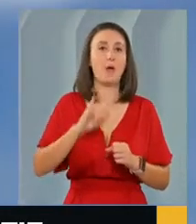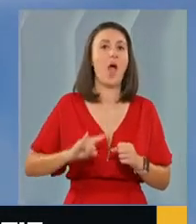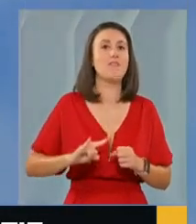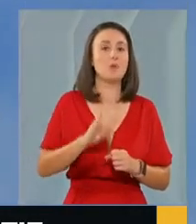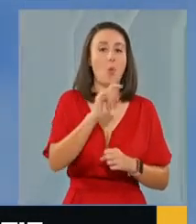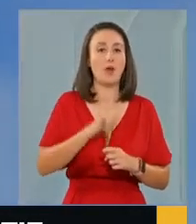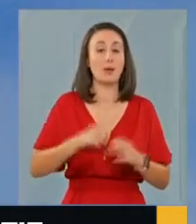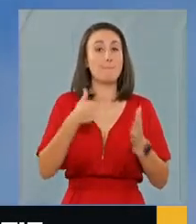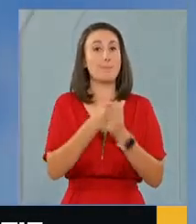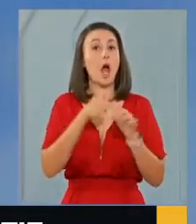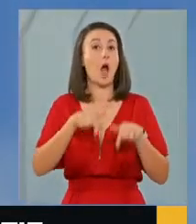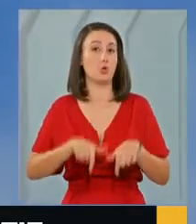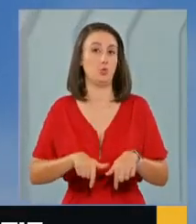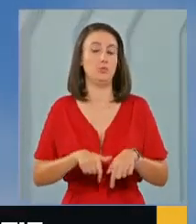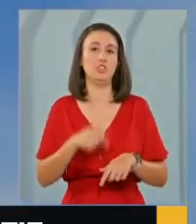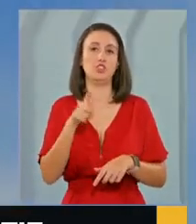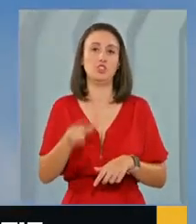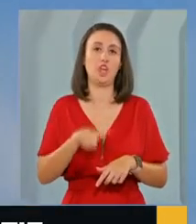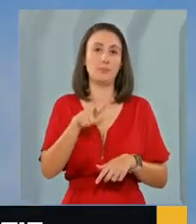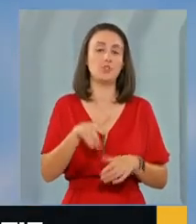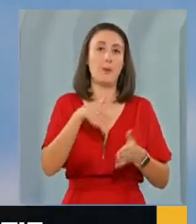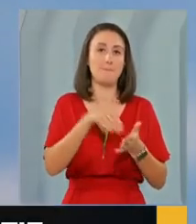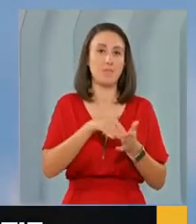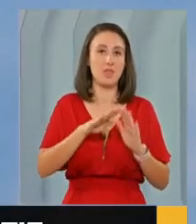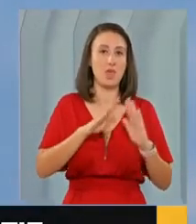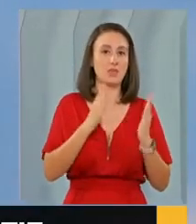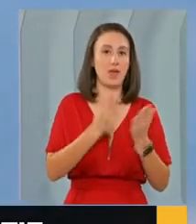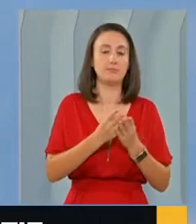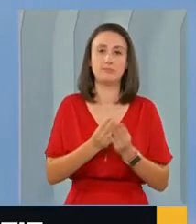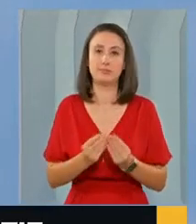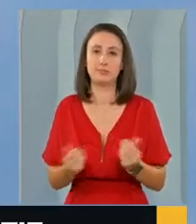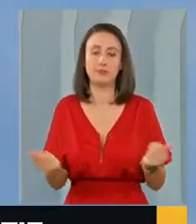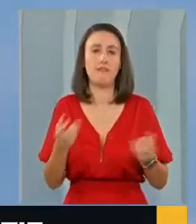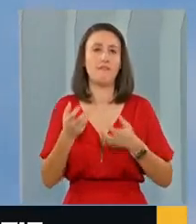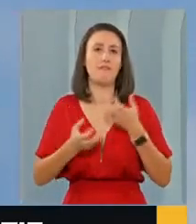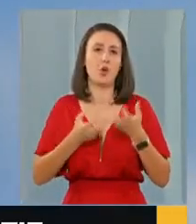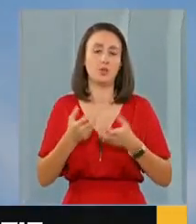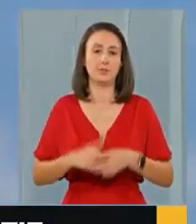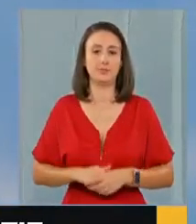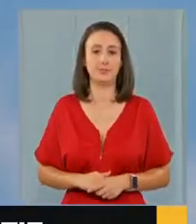apă. Până la momentul actual, 17.000 de hectare au fost mistuite de flăcări.